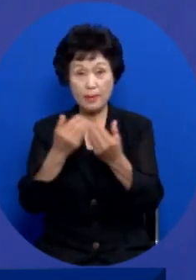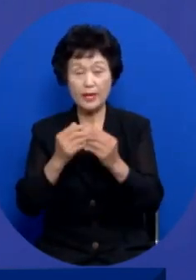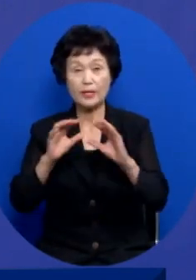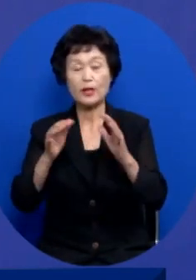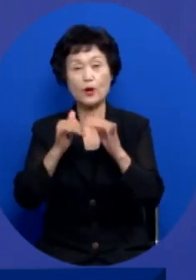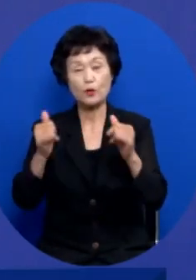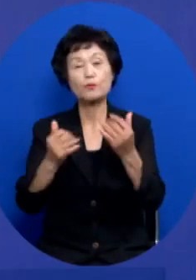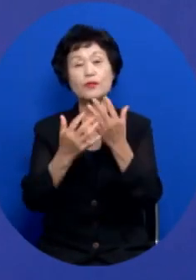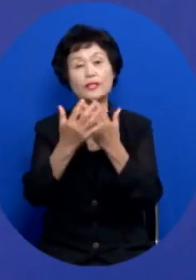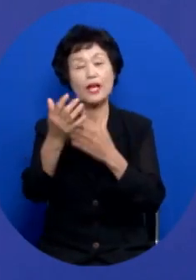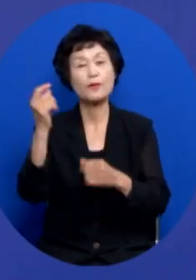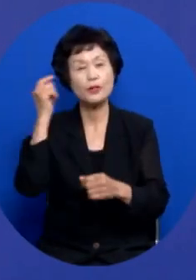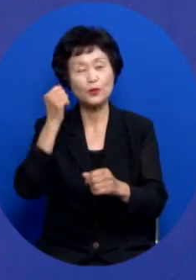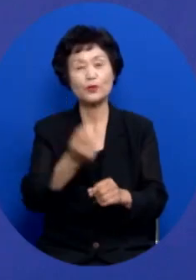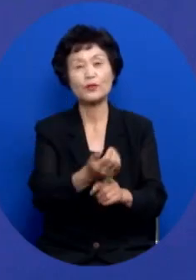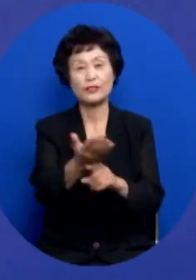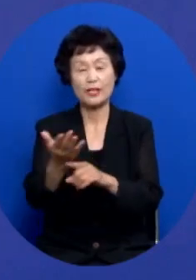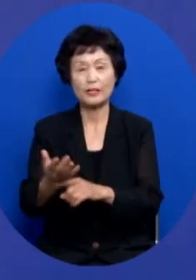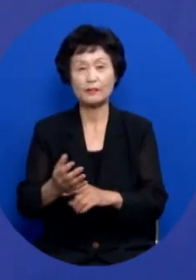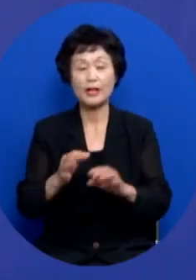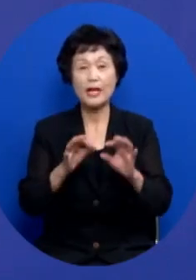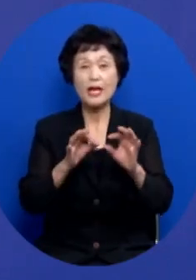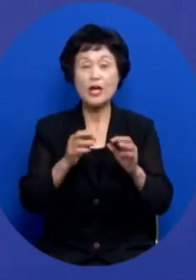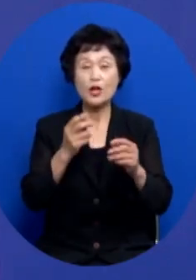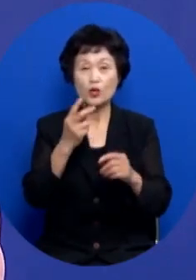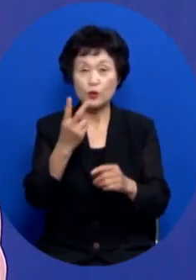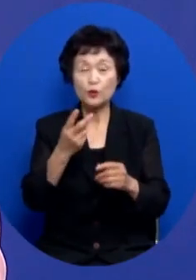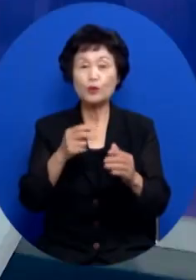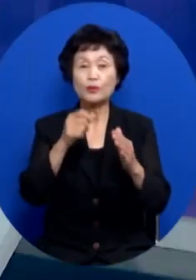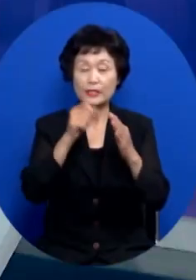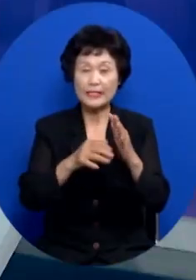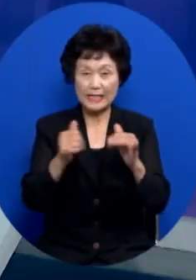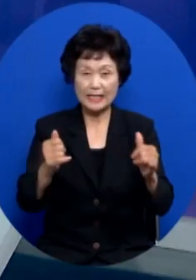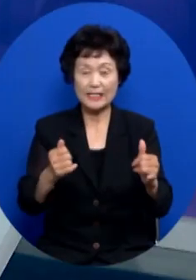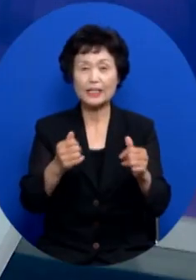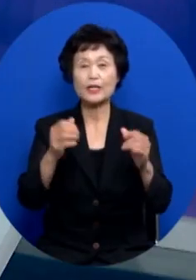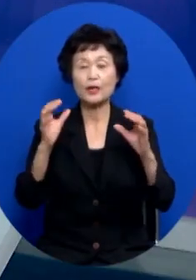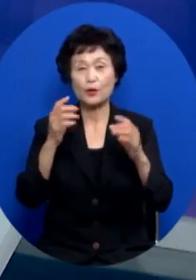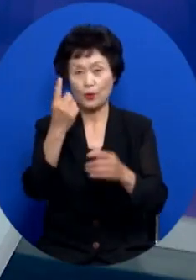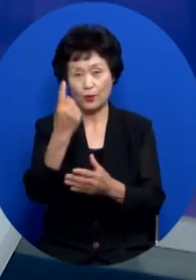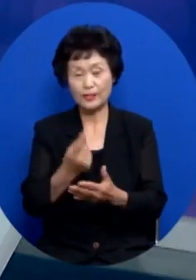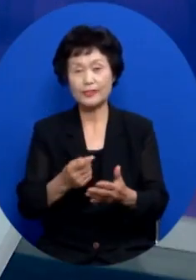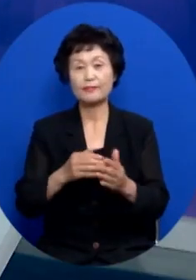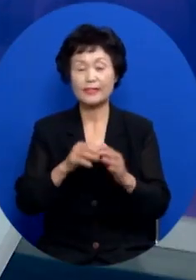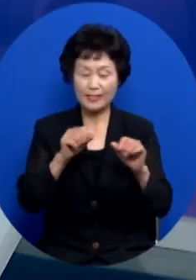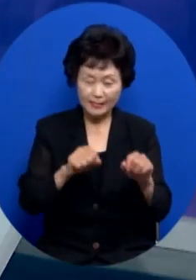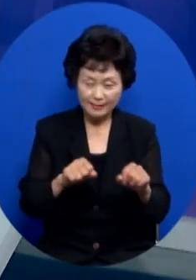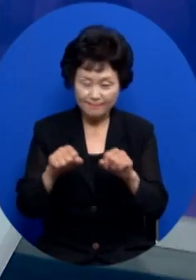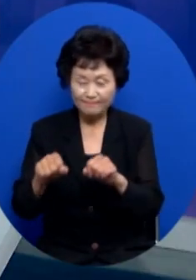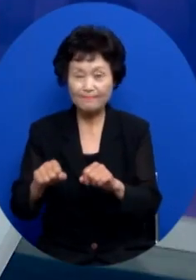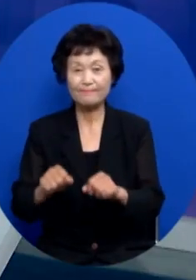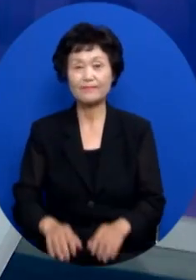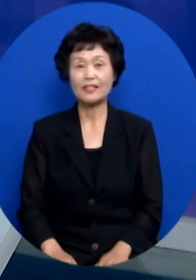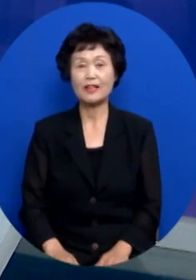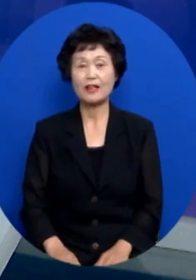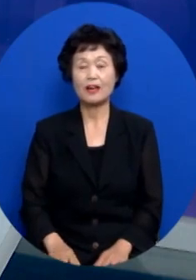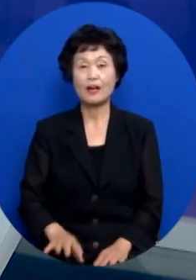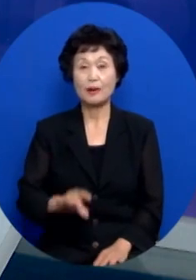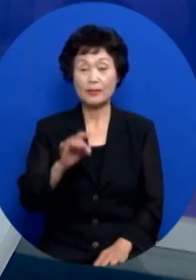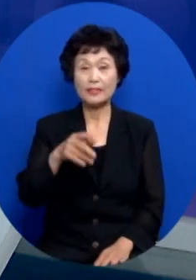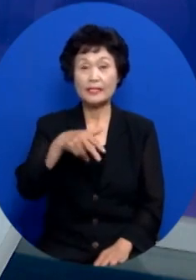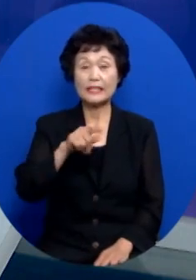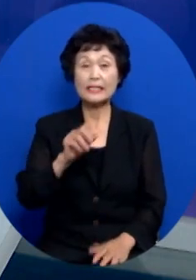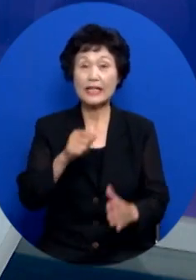소식도 전해드리겠습니다. 네, 김인혜 기자, 장현수 기자와 함께합니다. 안녕하십니까? 안녕하십니까? 네, 먼저 장현수 기자, 퀴어